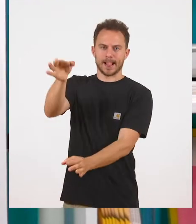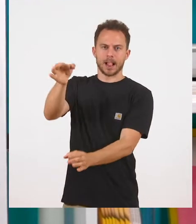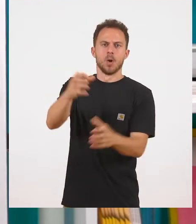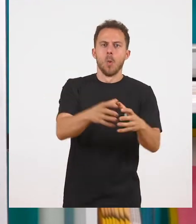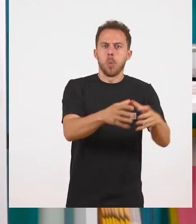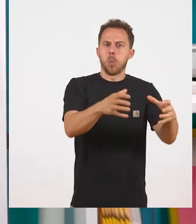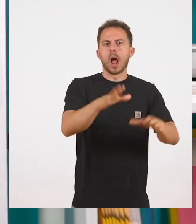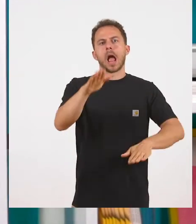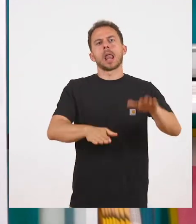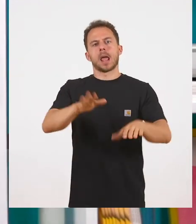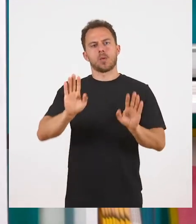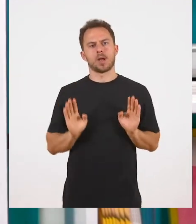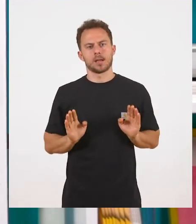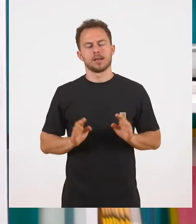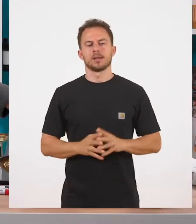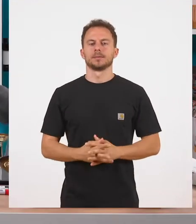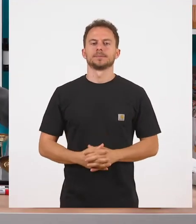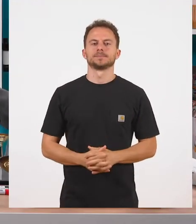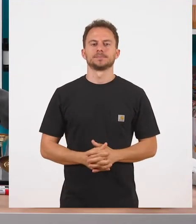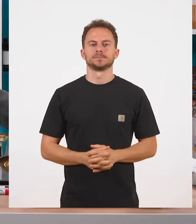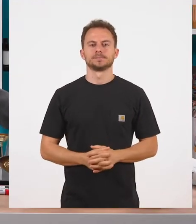το περιέχει.